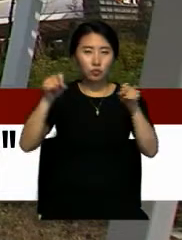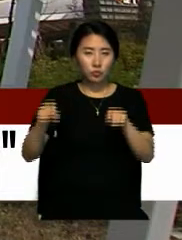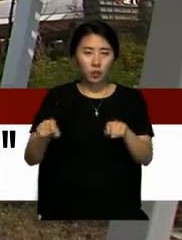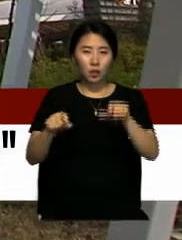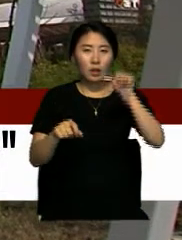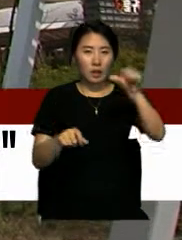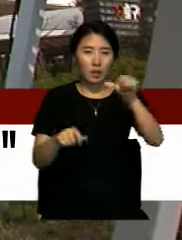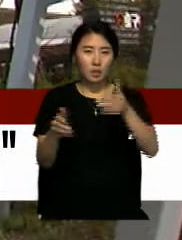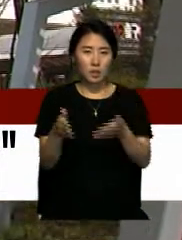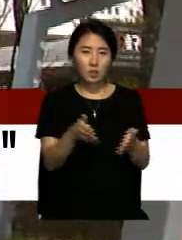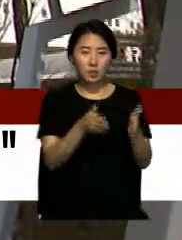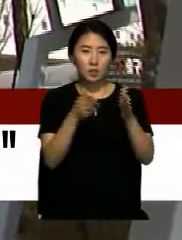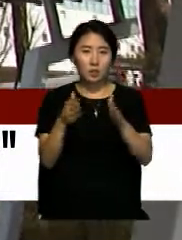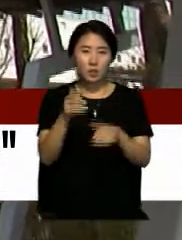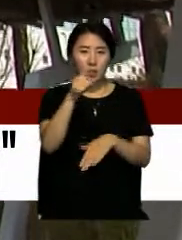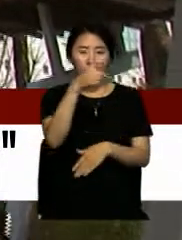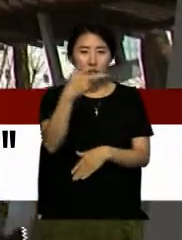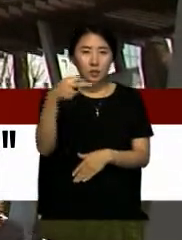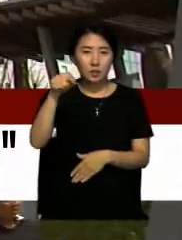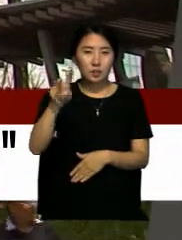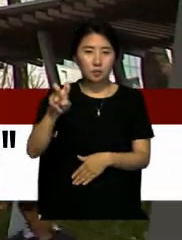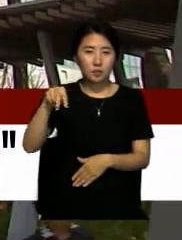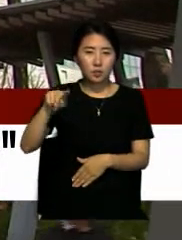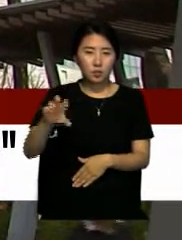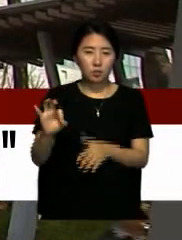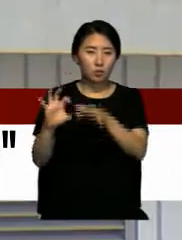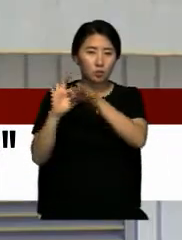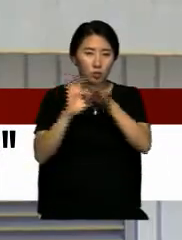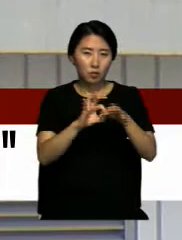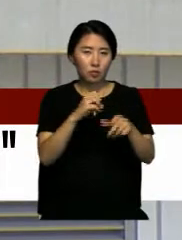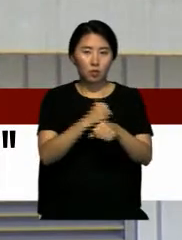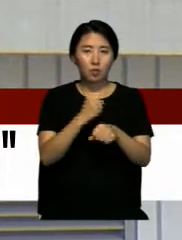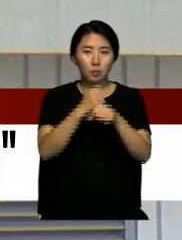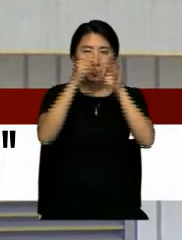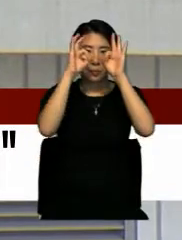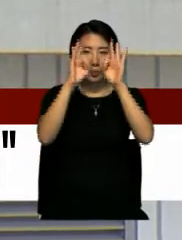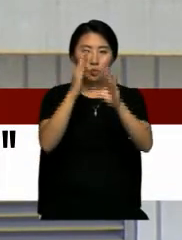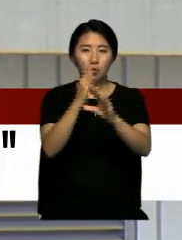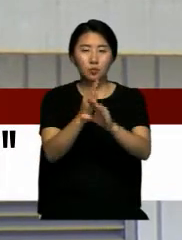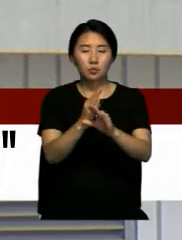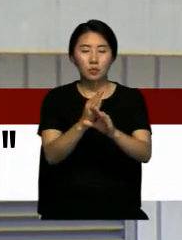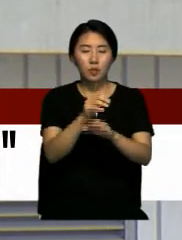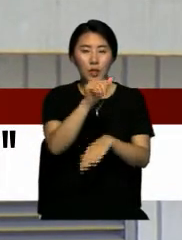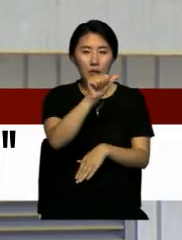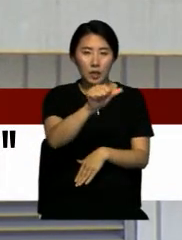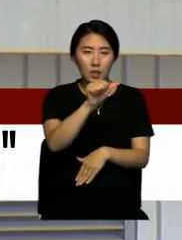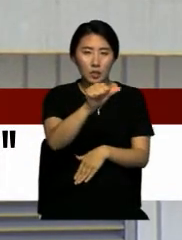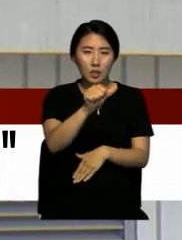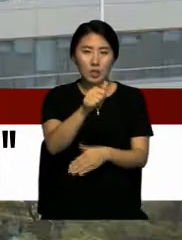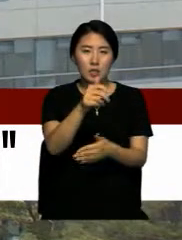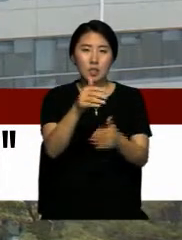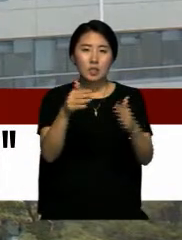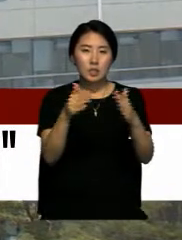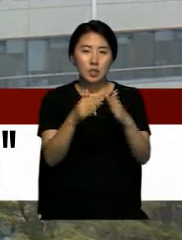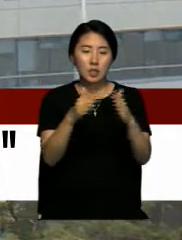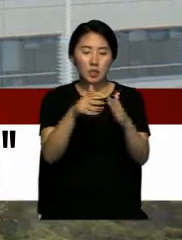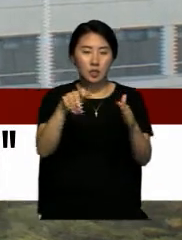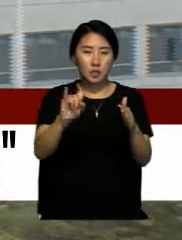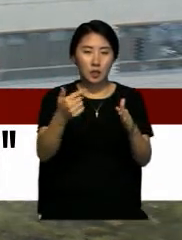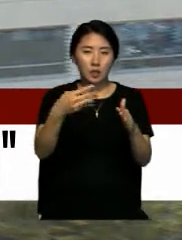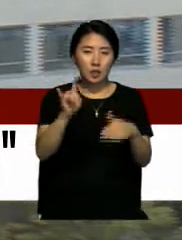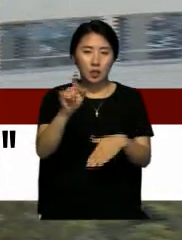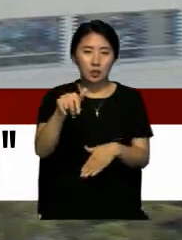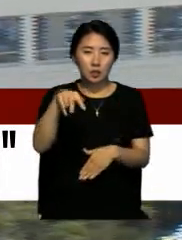기존 A노선, 즉 일산 삼성 구간의 연계 노선으로 보고 있습니다. A노선 차량 기지를 킨텍스에서